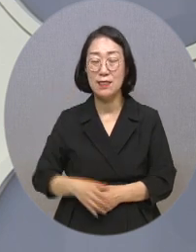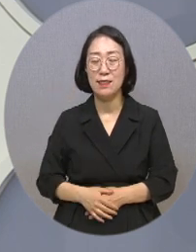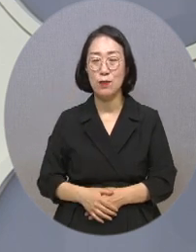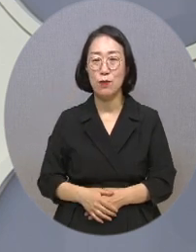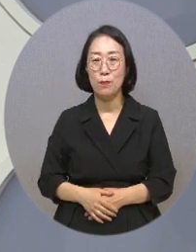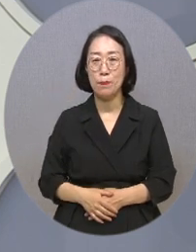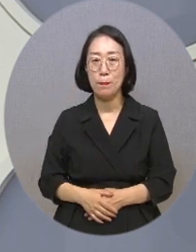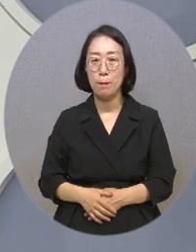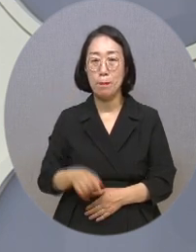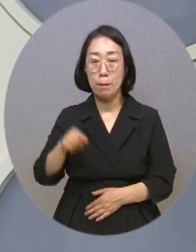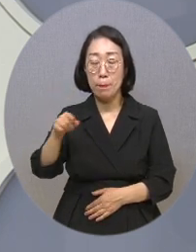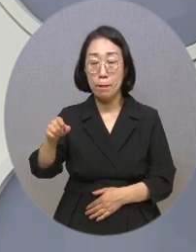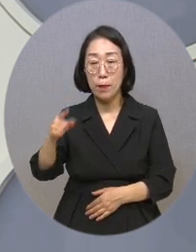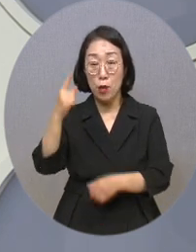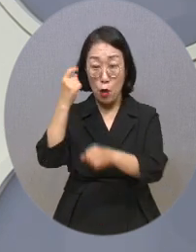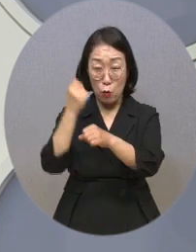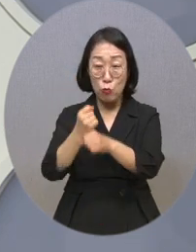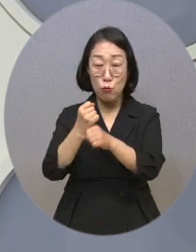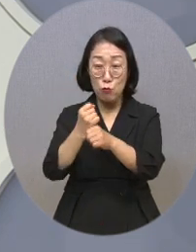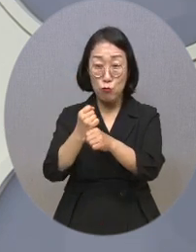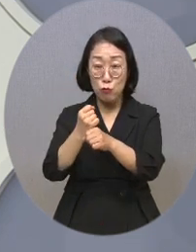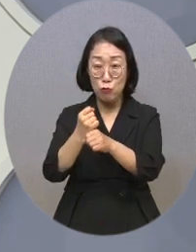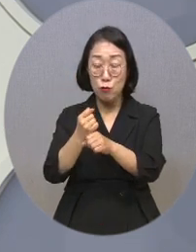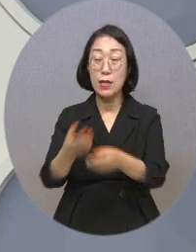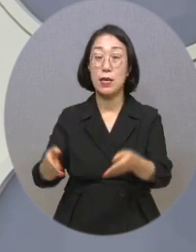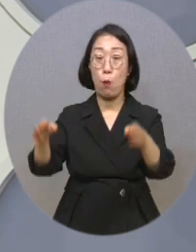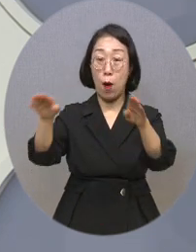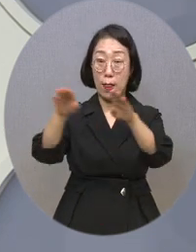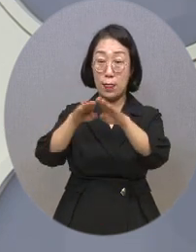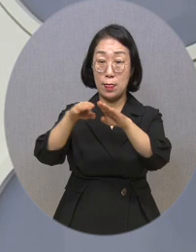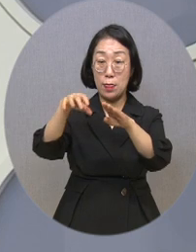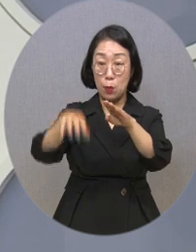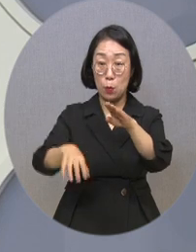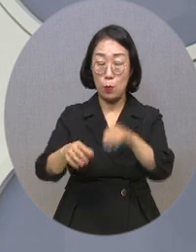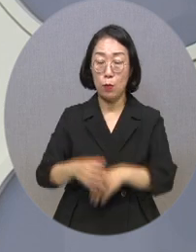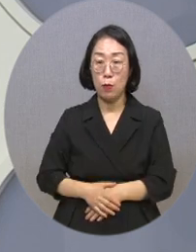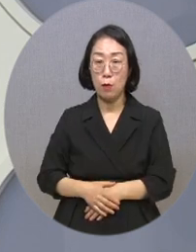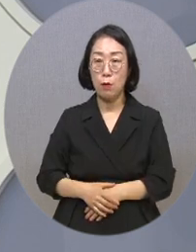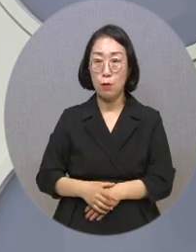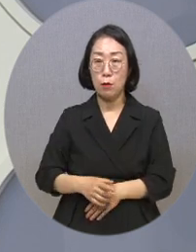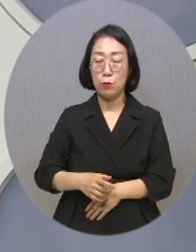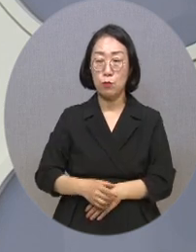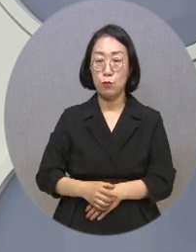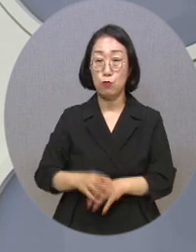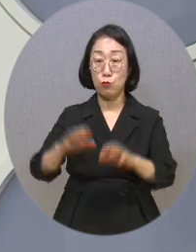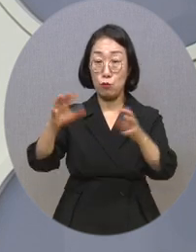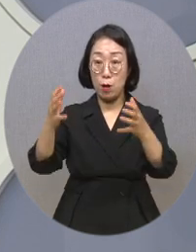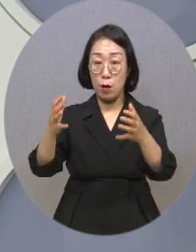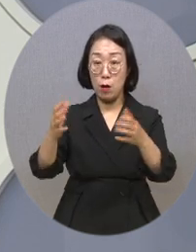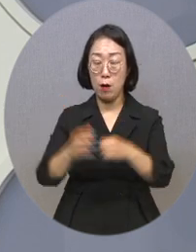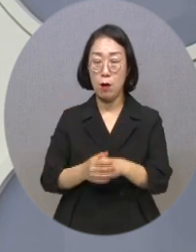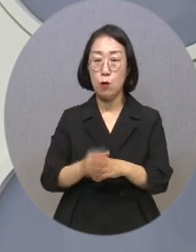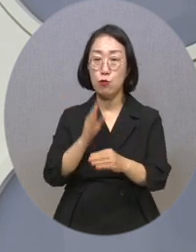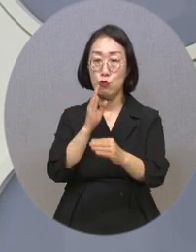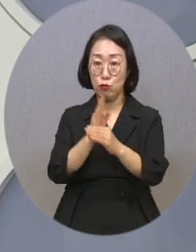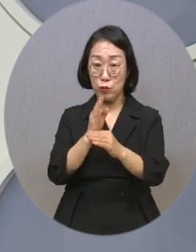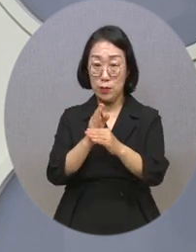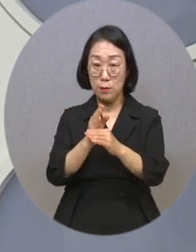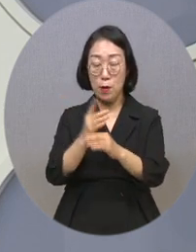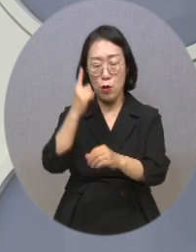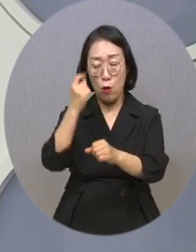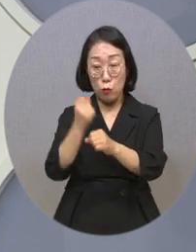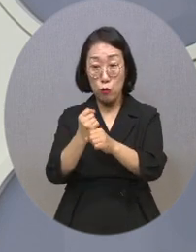그 키스트는 잘 아시는 연구기관 아닙니까? 그렇죠. 그래서 국가 우리나라의 가장 중추적인